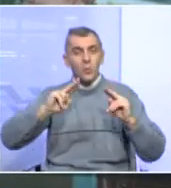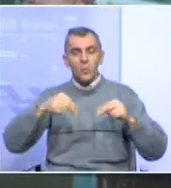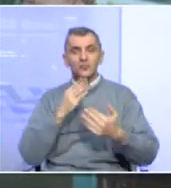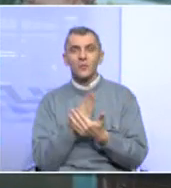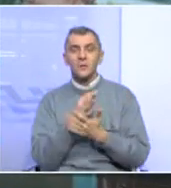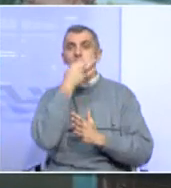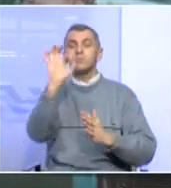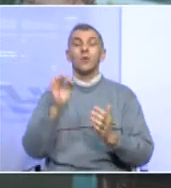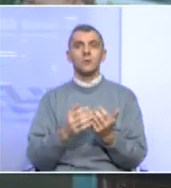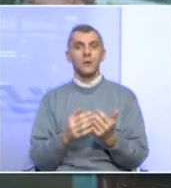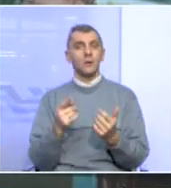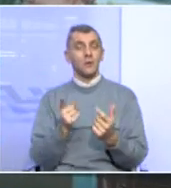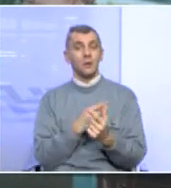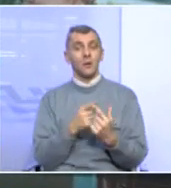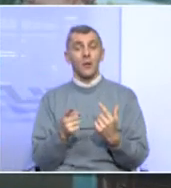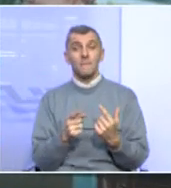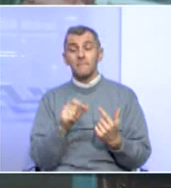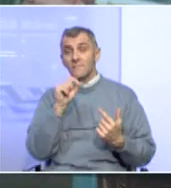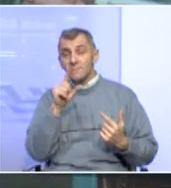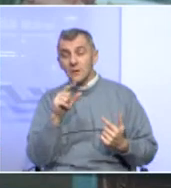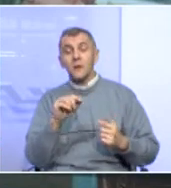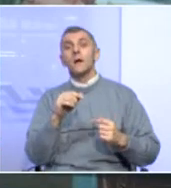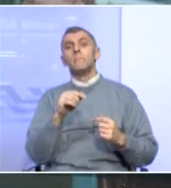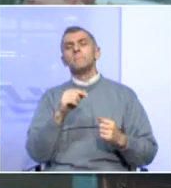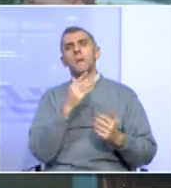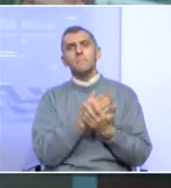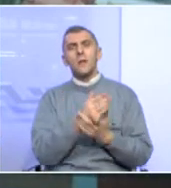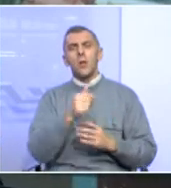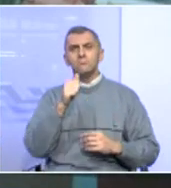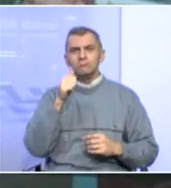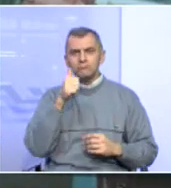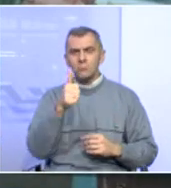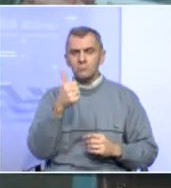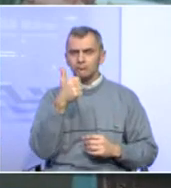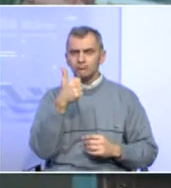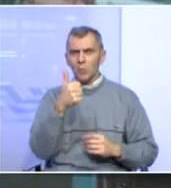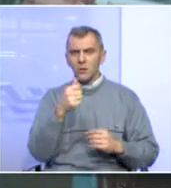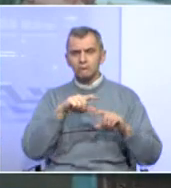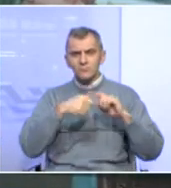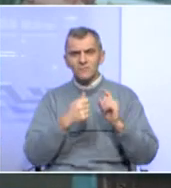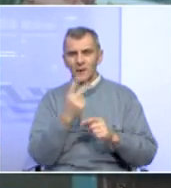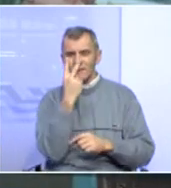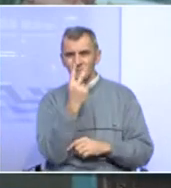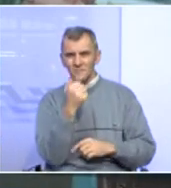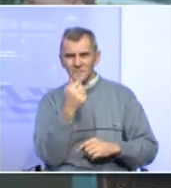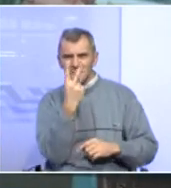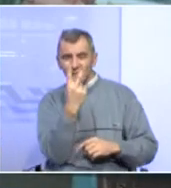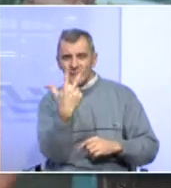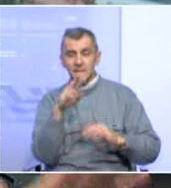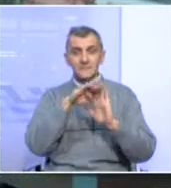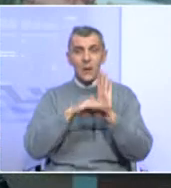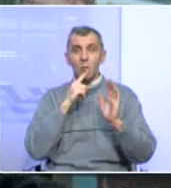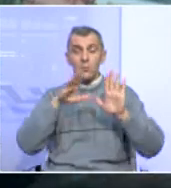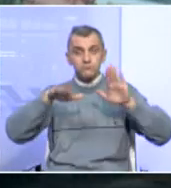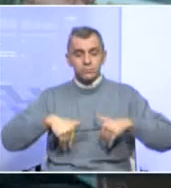mogli biti bolji. I u 12. su jedina dobra stvar bila, ako možemo reći, ona prva, dva, tri zakona koja su usvojila